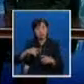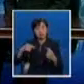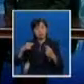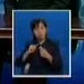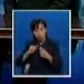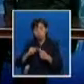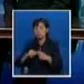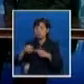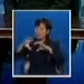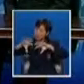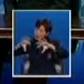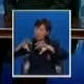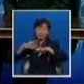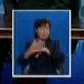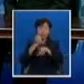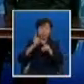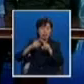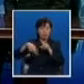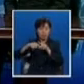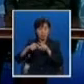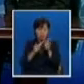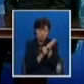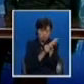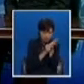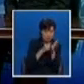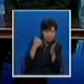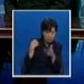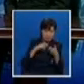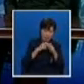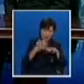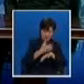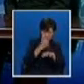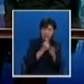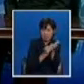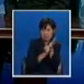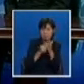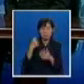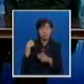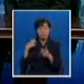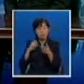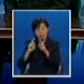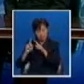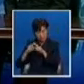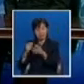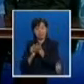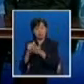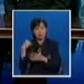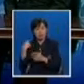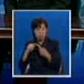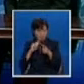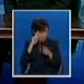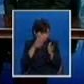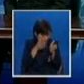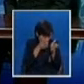ำก็แก้ไขปัญหาทางการเมืองก็แก้ไขแต่ว่าถ้าบอกว่าแก้เพียงด้านใดด้านหนึ่งไม่ใช ่